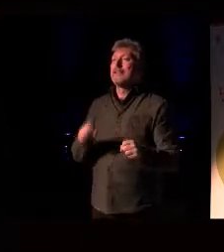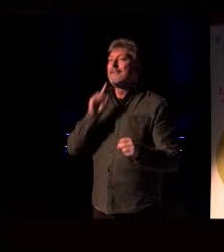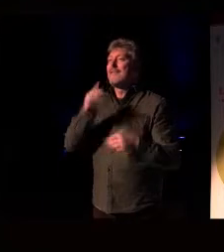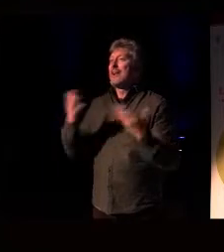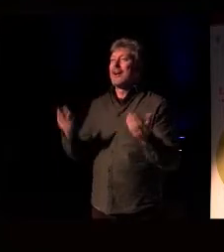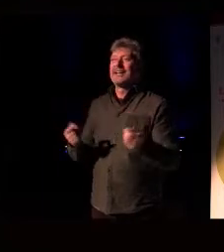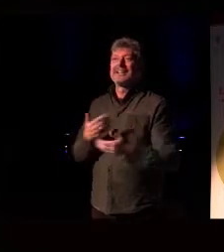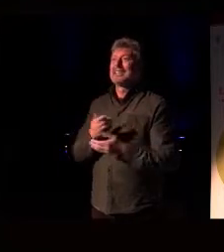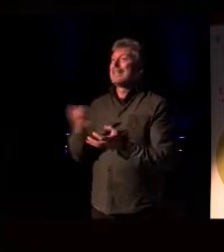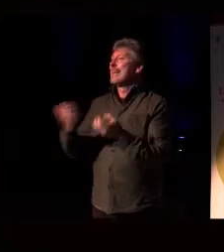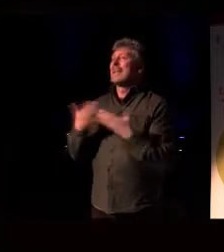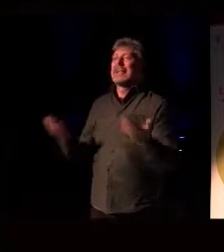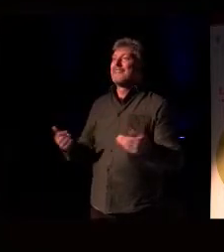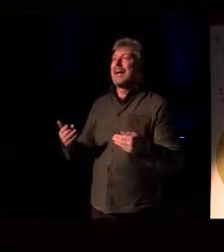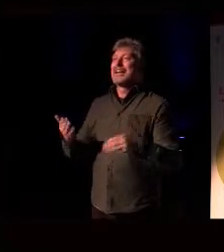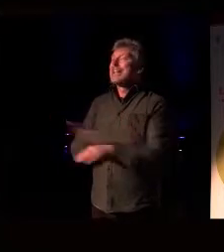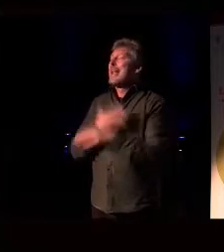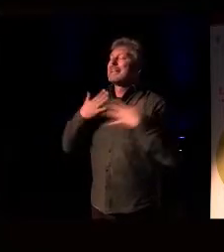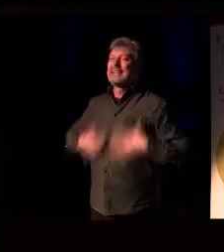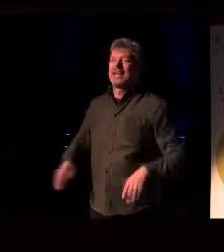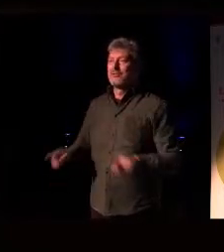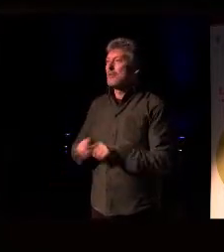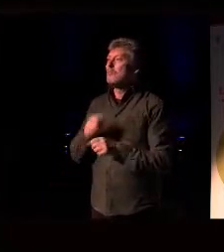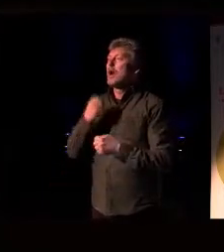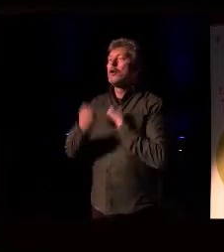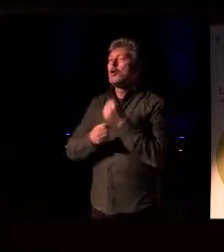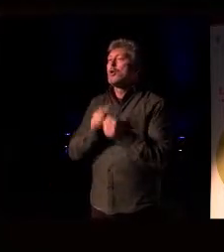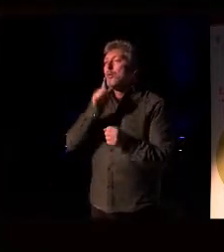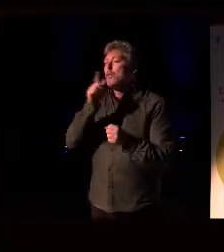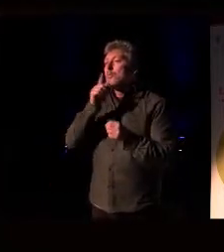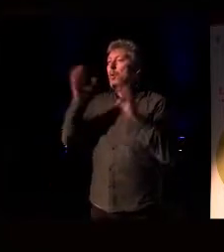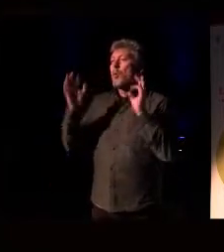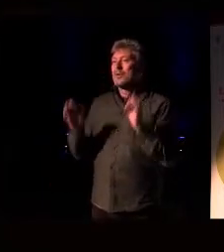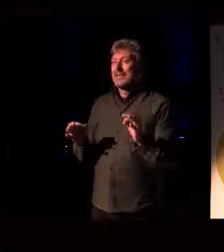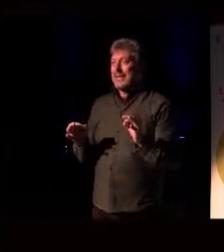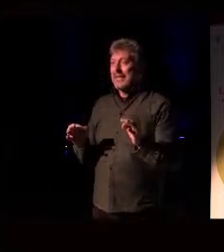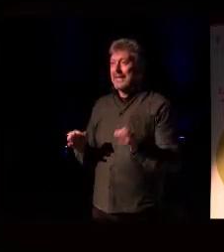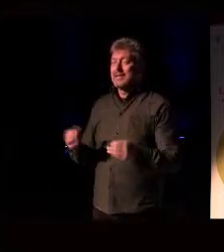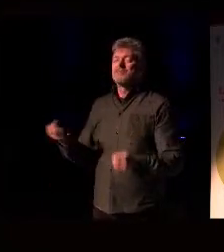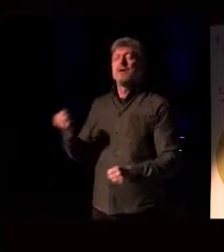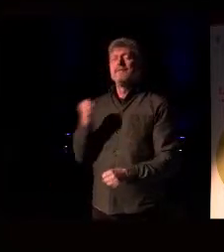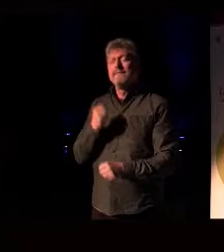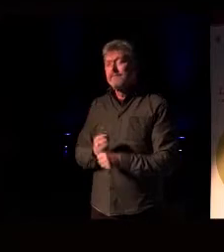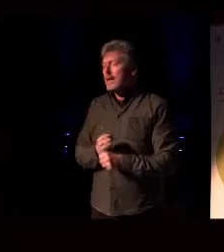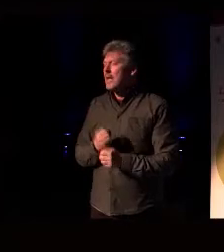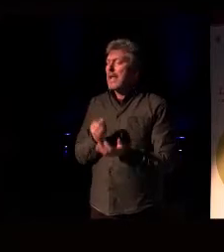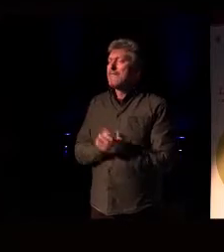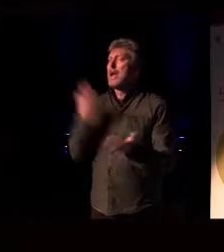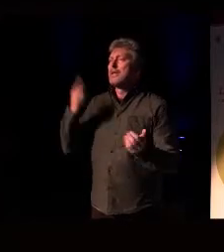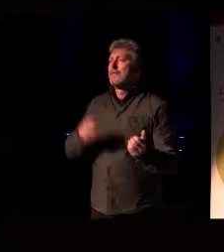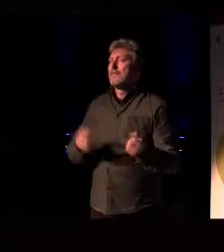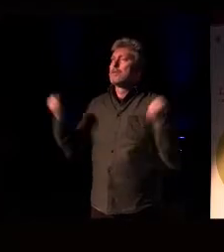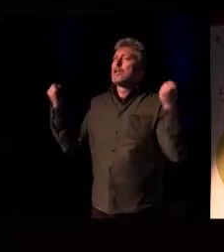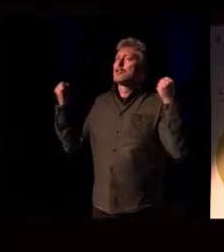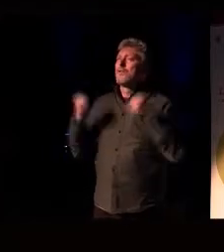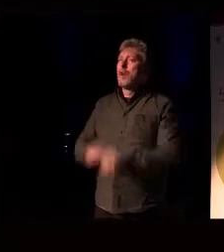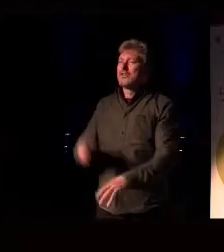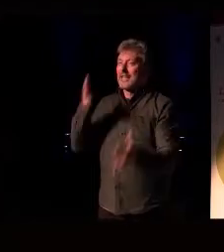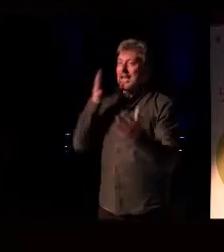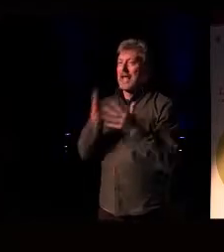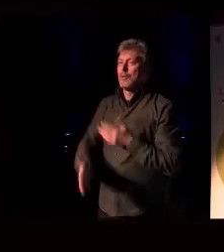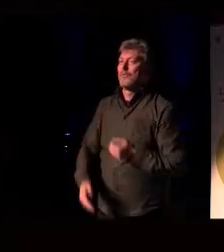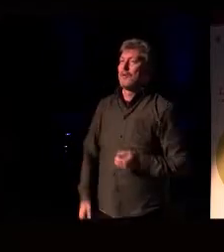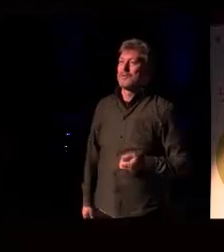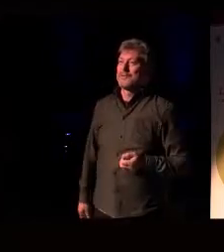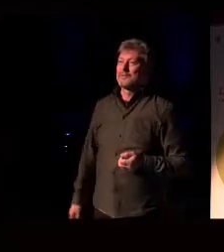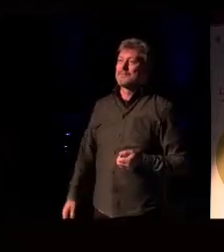treningsklær, etc. Det handler om å bare gjøre disse småtingene som så ufattelig verdifulle, men så vanskelig å få gjort. Og det vi